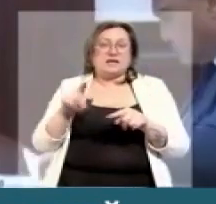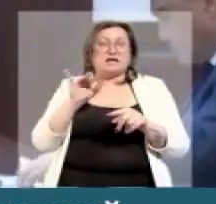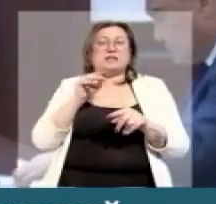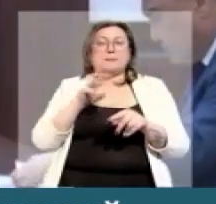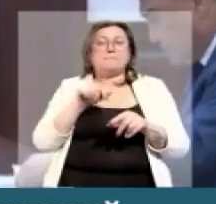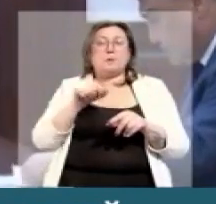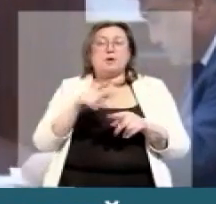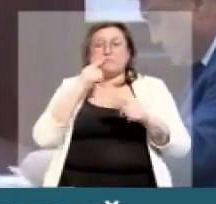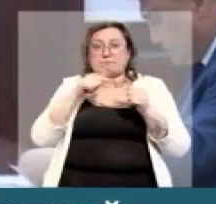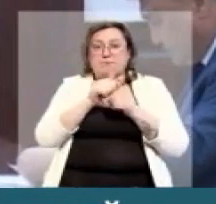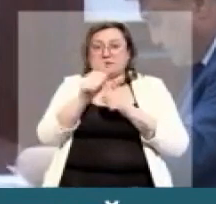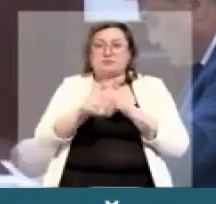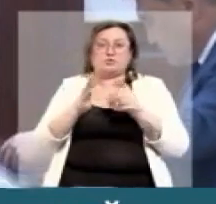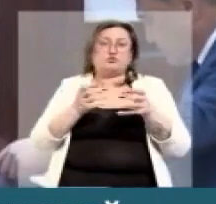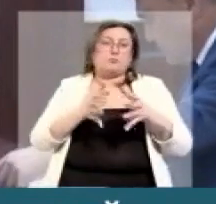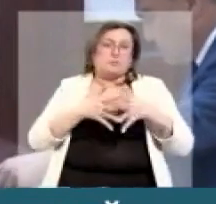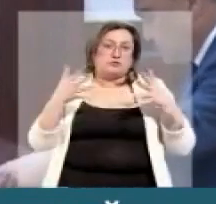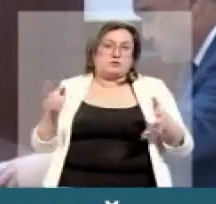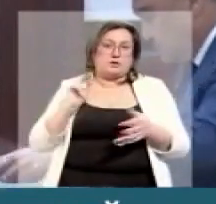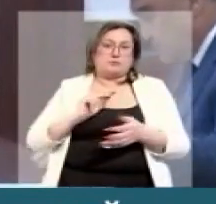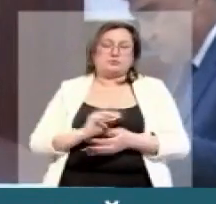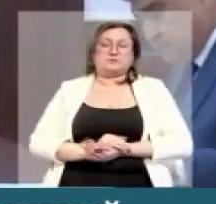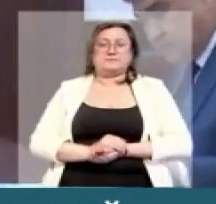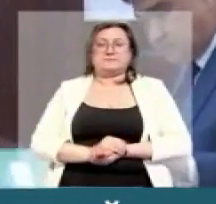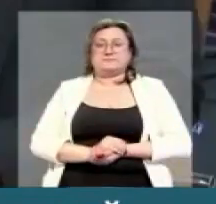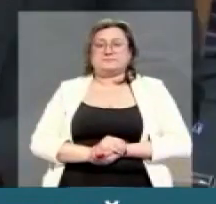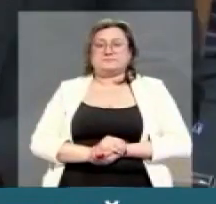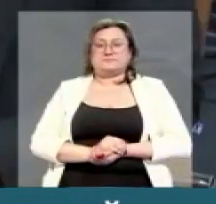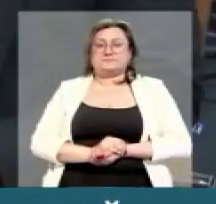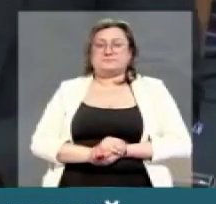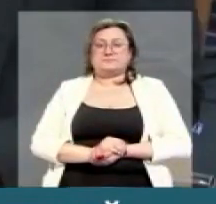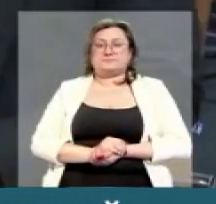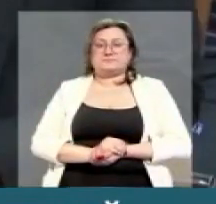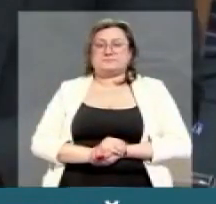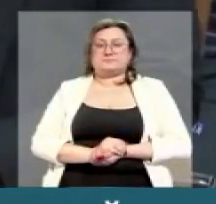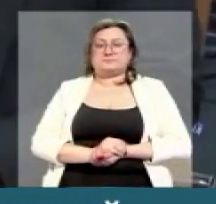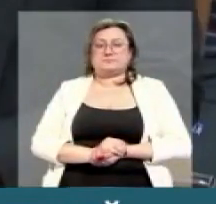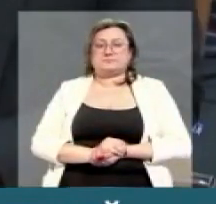более впереди им предстоит большая работа. Любовь Облачкина, Диар Ахмечен, телеканал «Кустанай».